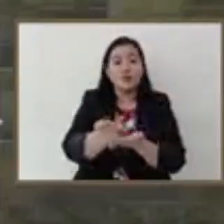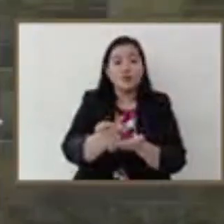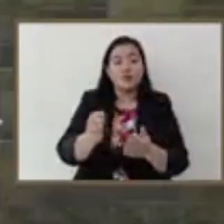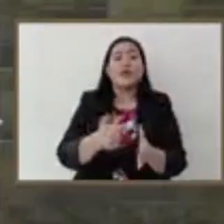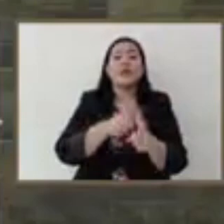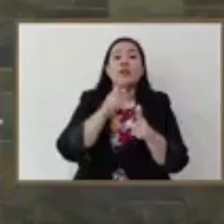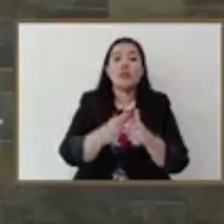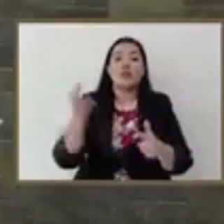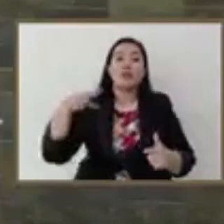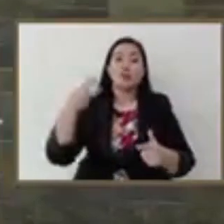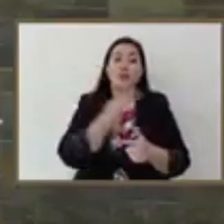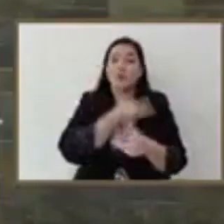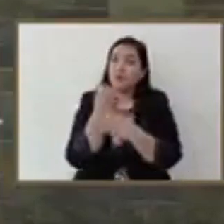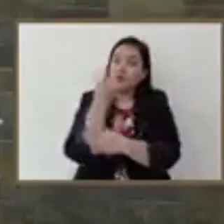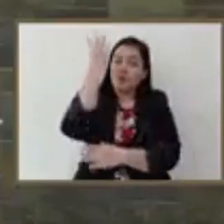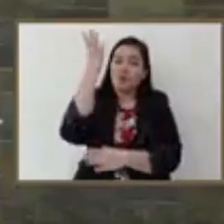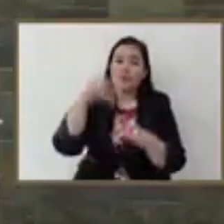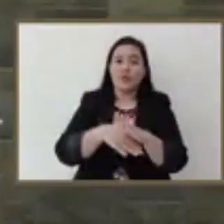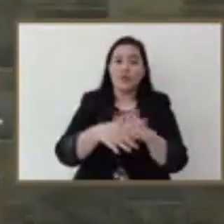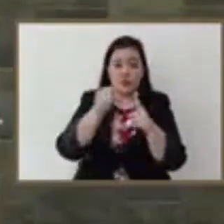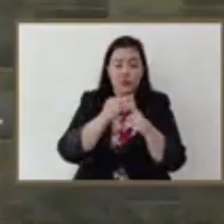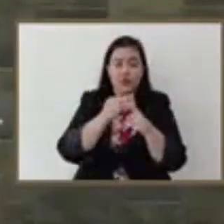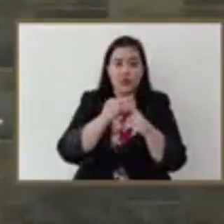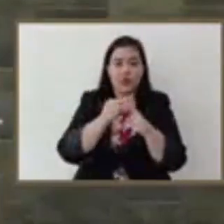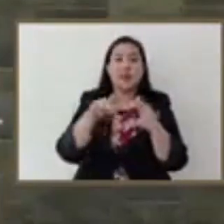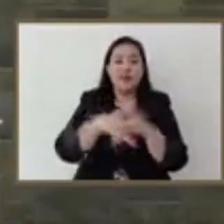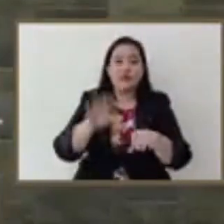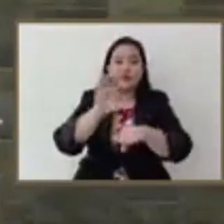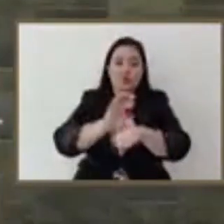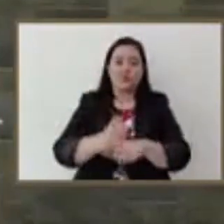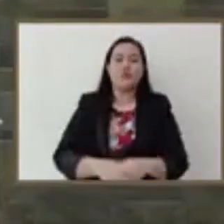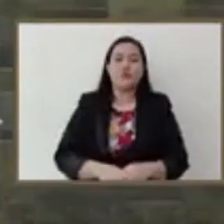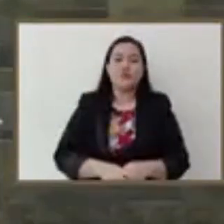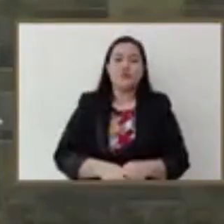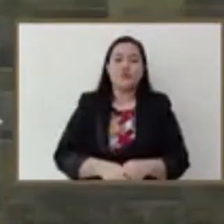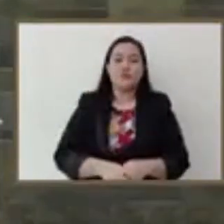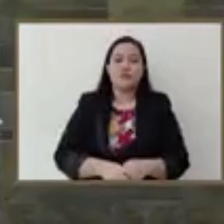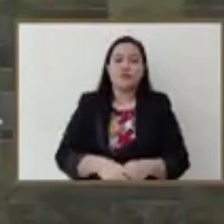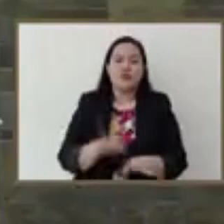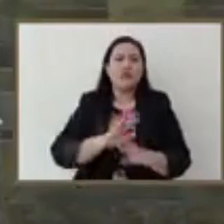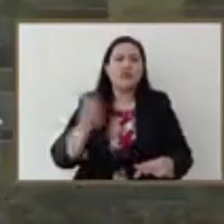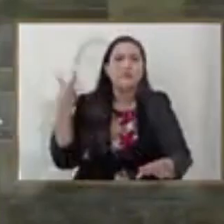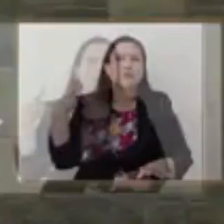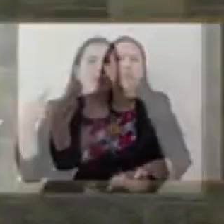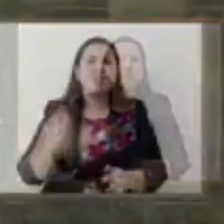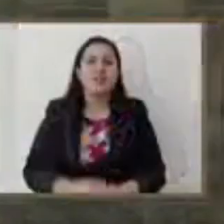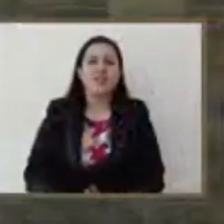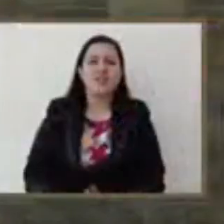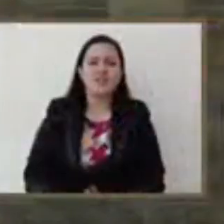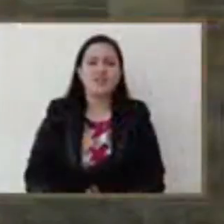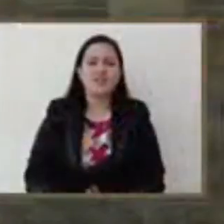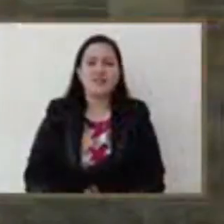why we do not talk about politics in the church. There's no politicking in the church. You see? Now,